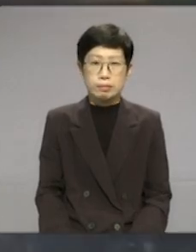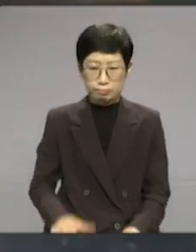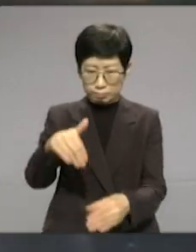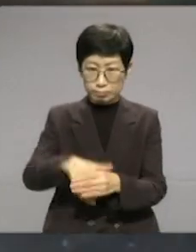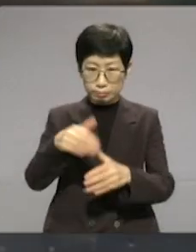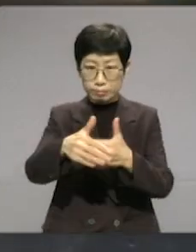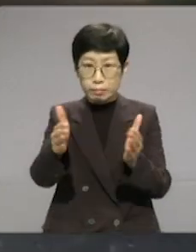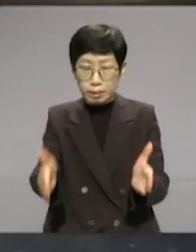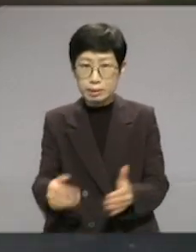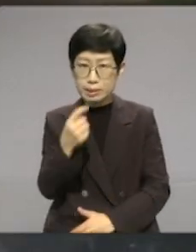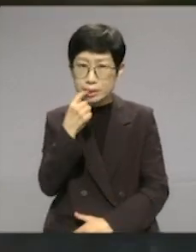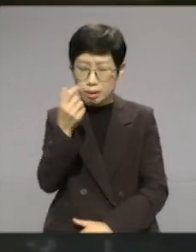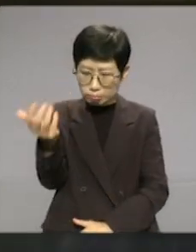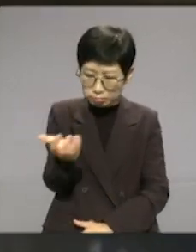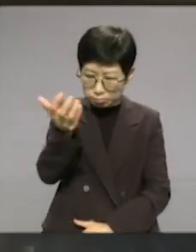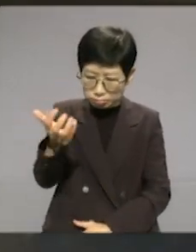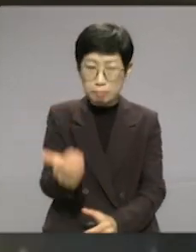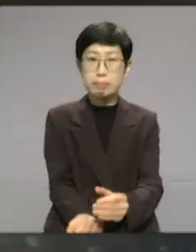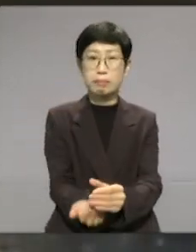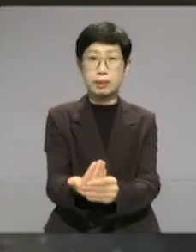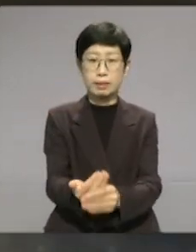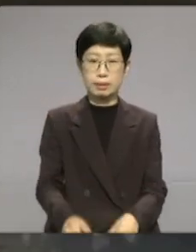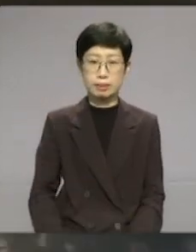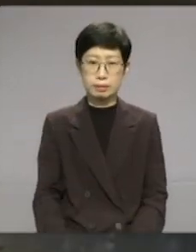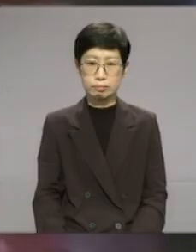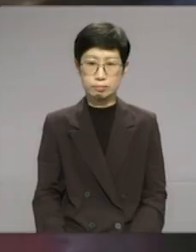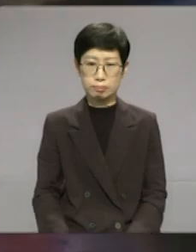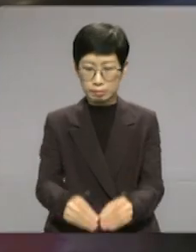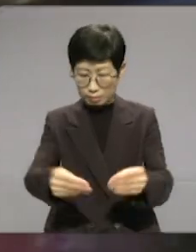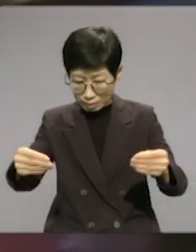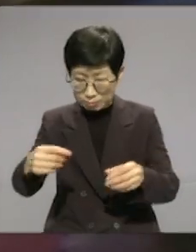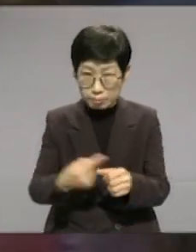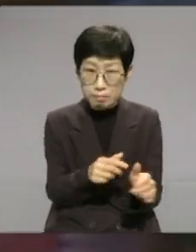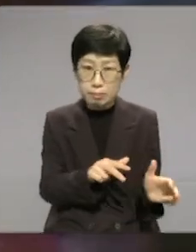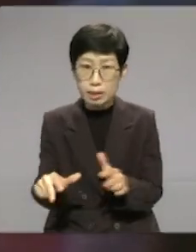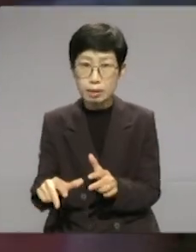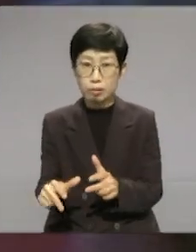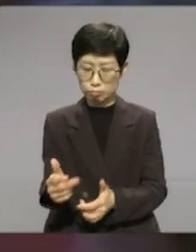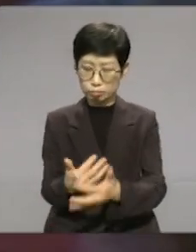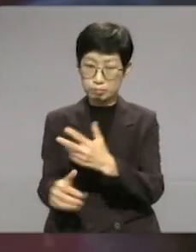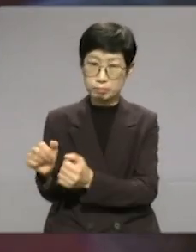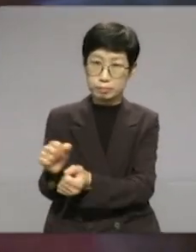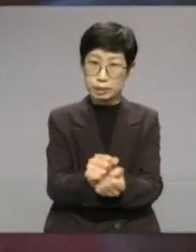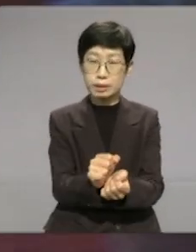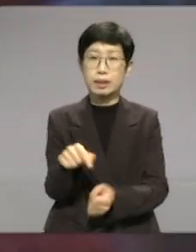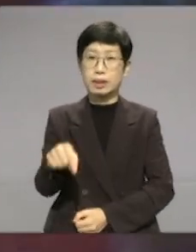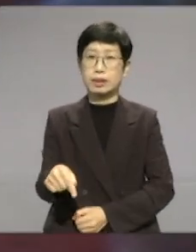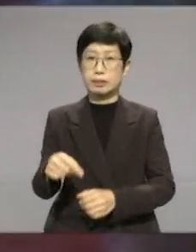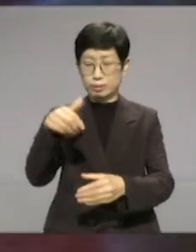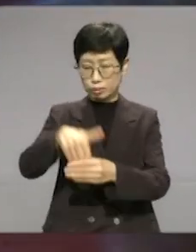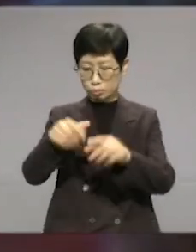투표함에서 하얀 연기가 피어오릅니다 문을 열자 불 붙은 투표용지가 우르르 쏟아집니다